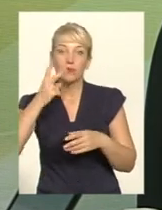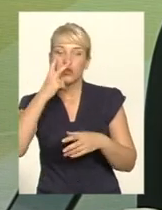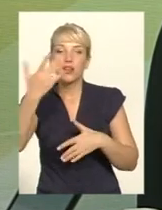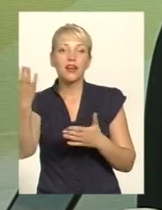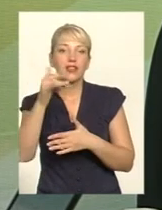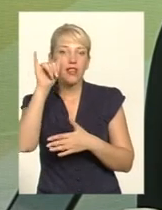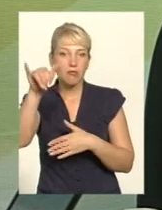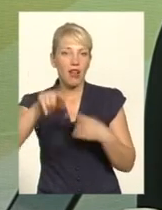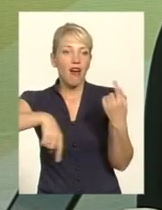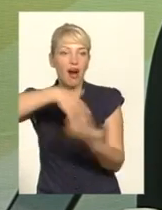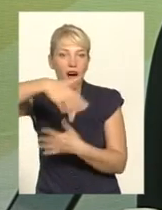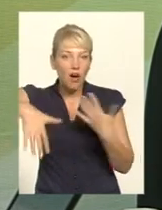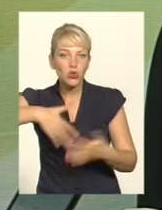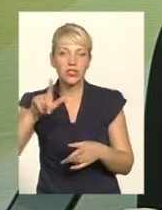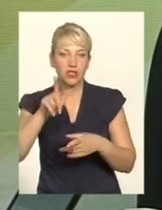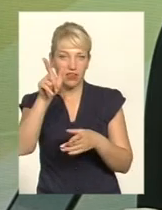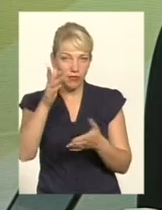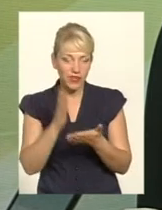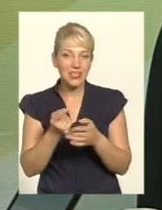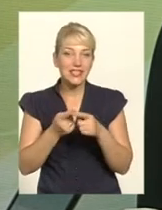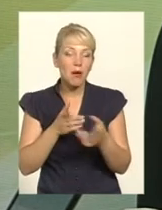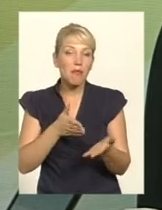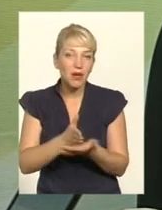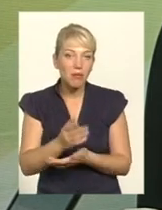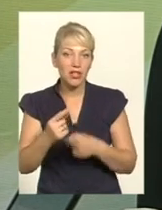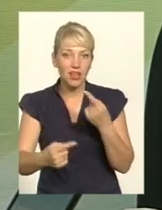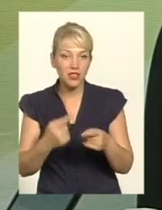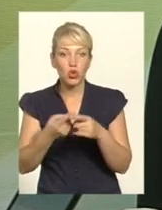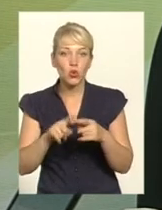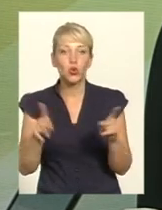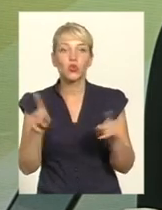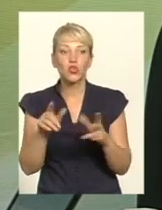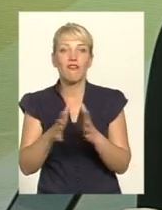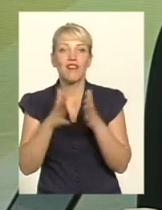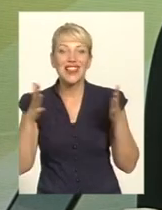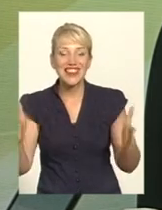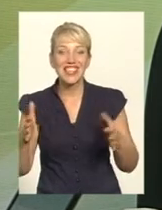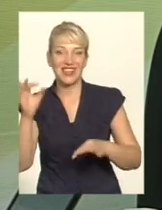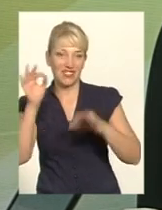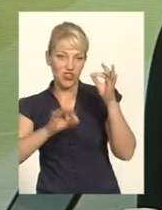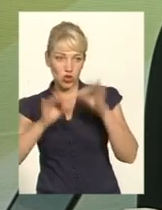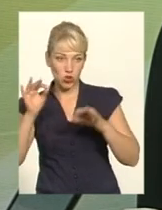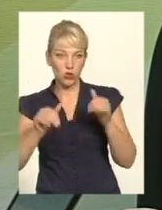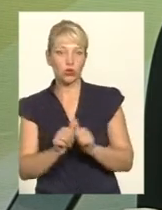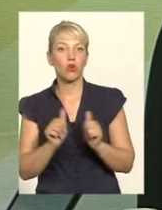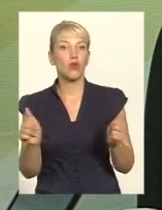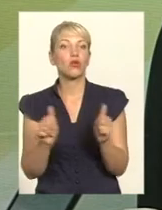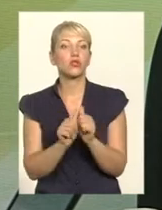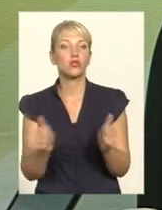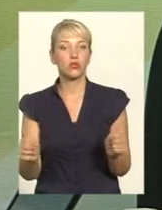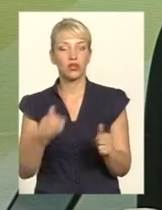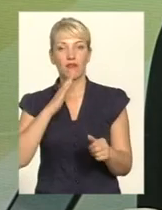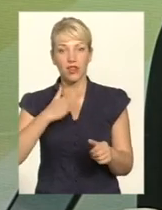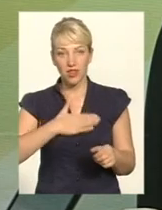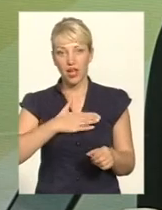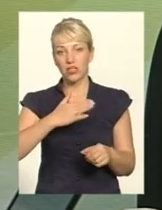відбувається, це прямий наслідок того, що дуже великий відсоток, ви питали про статистику, великий відсоток розлучень в нашій